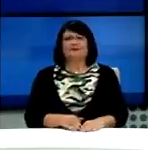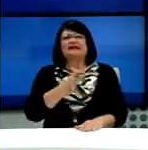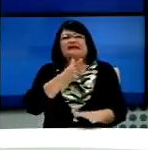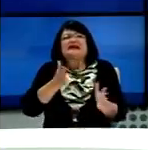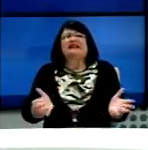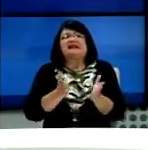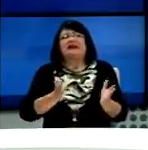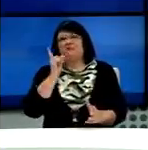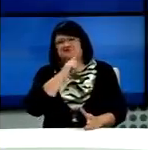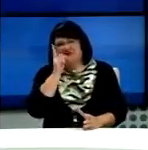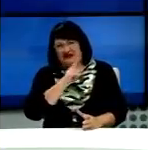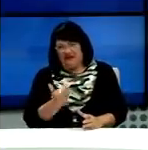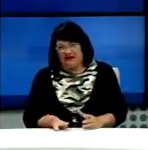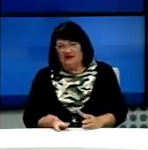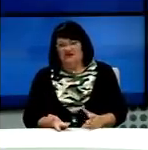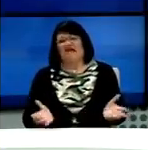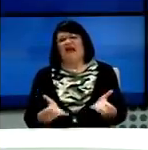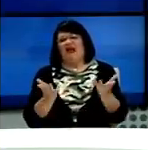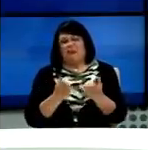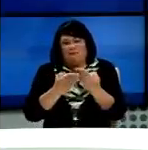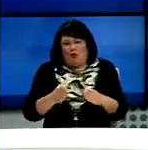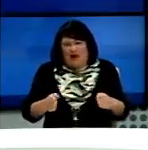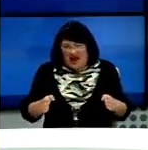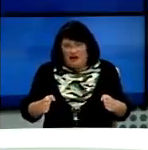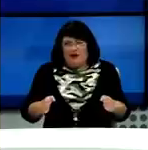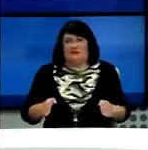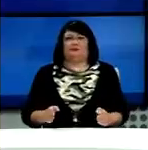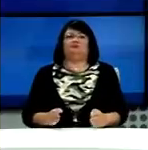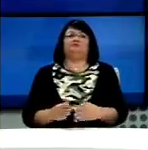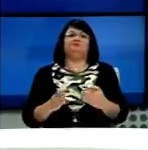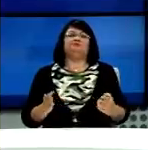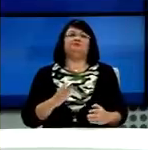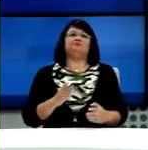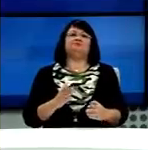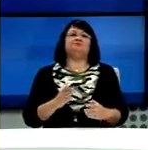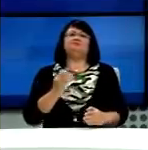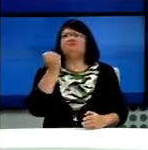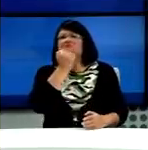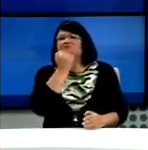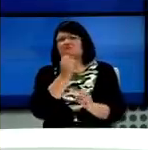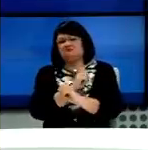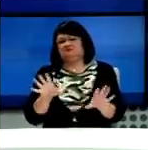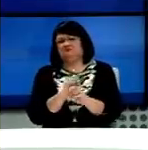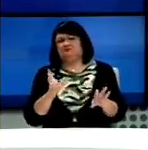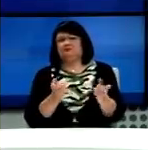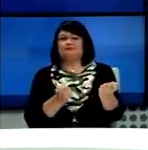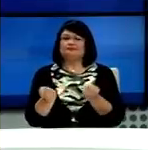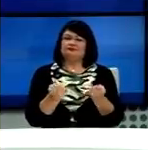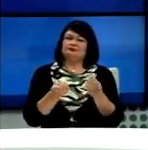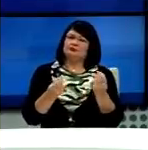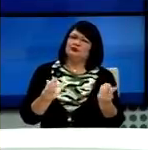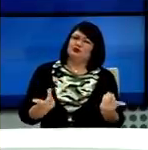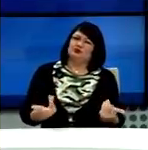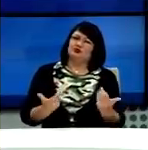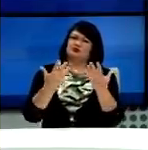με ψέματα, με προπαγάνδα, με παραπληροφόρηση από έναν καλωστημένο μηχανισμό,